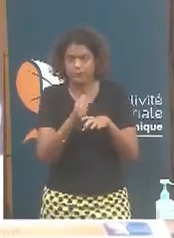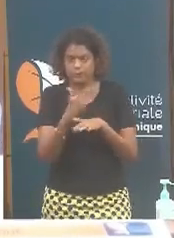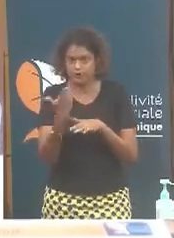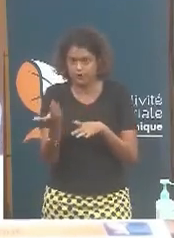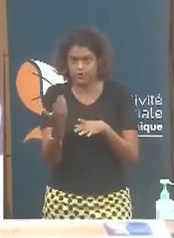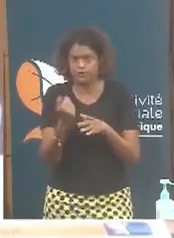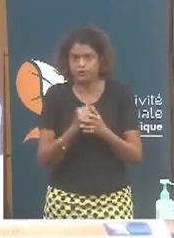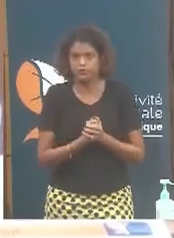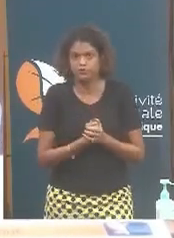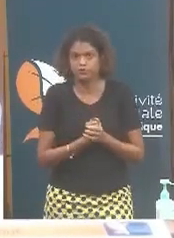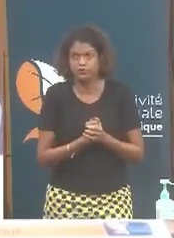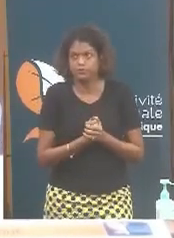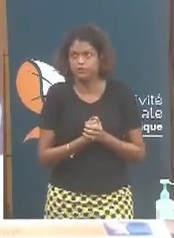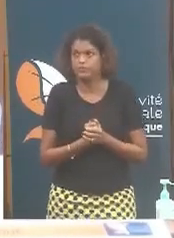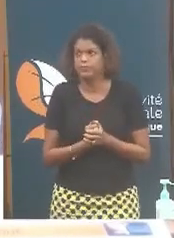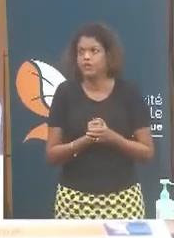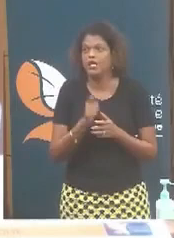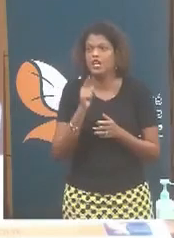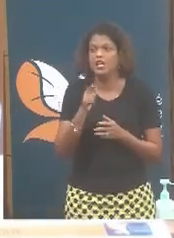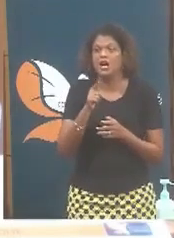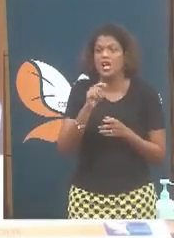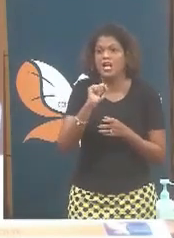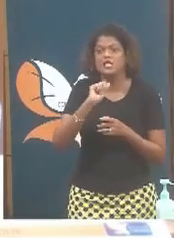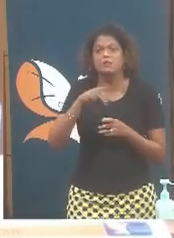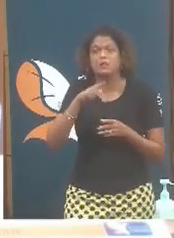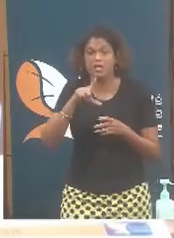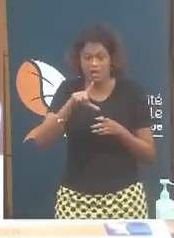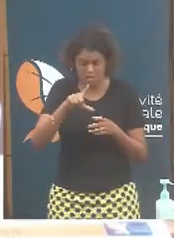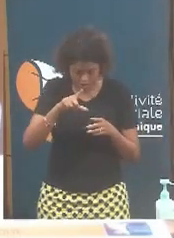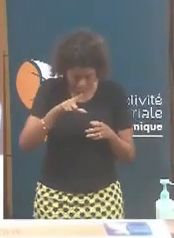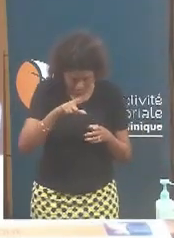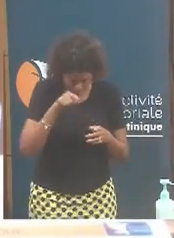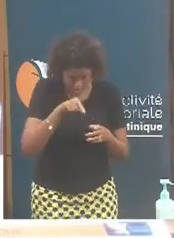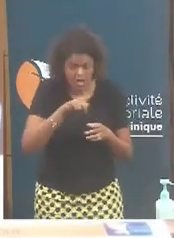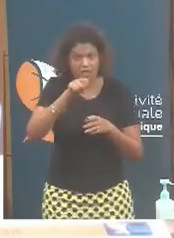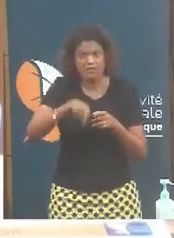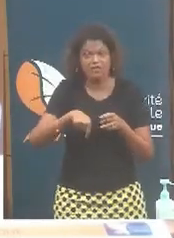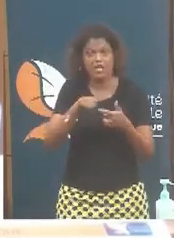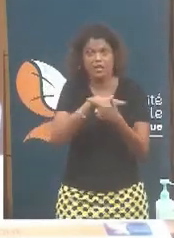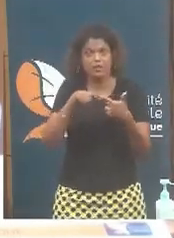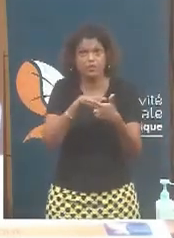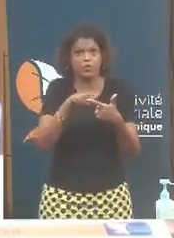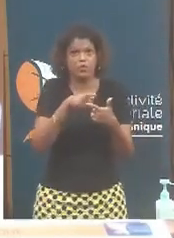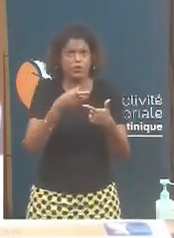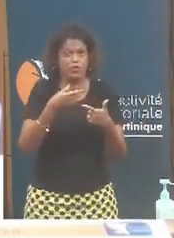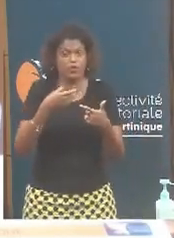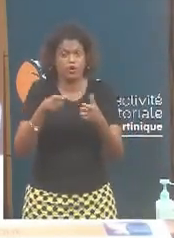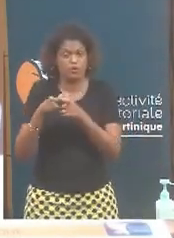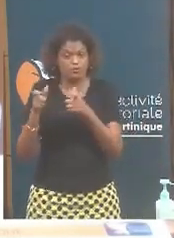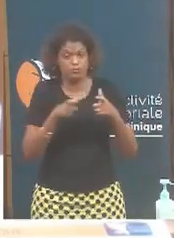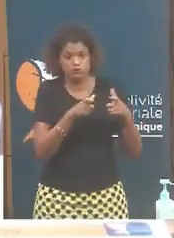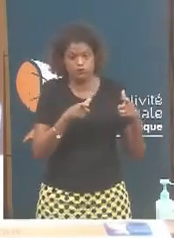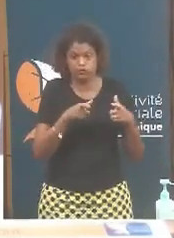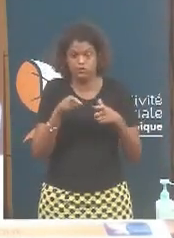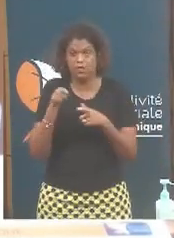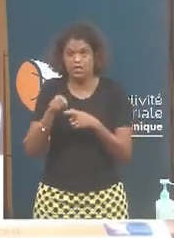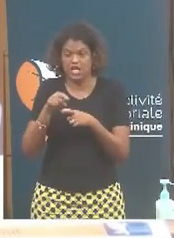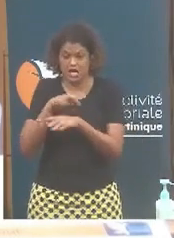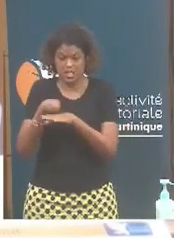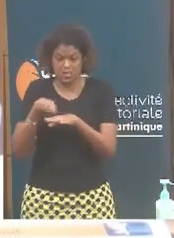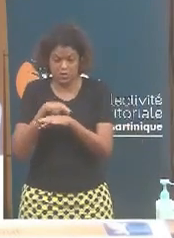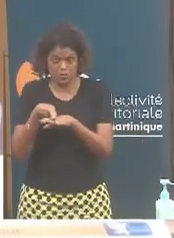Celui-là, comme tous les SPL, pour exister, avait besoin au moins de 2 actionnaires. Alors le premier, c'était la